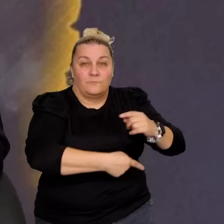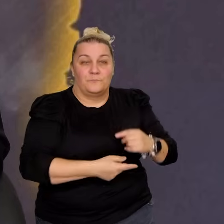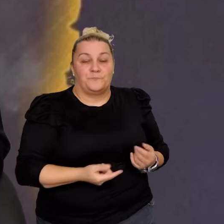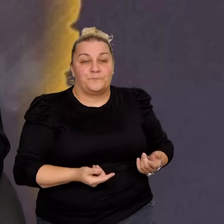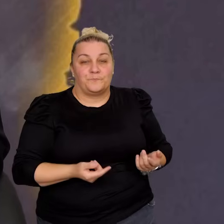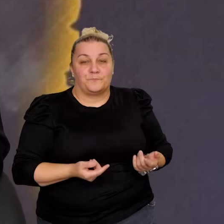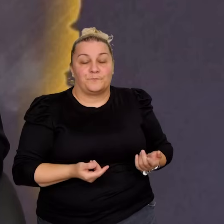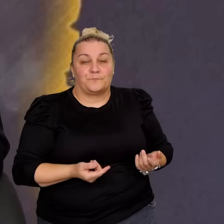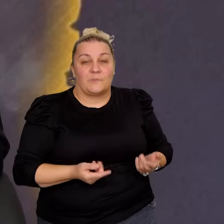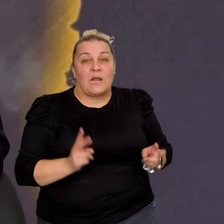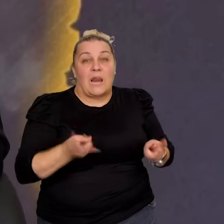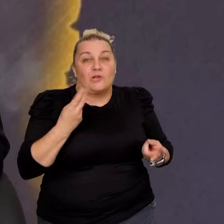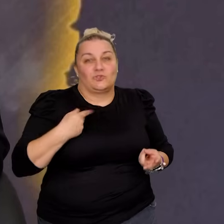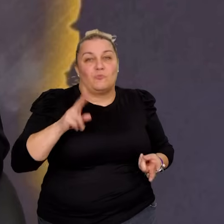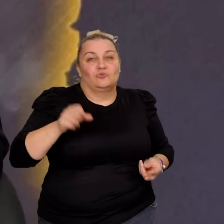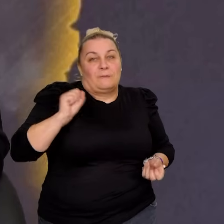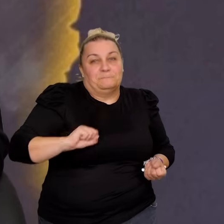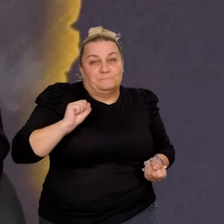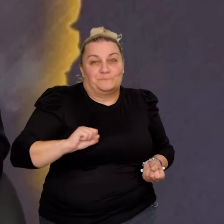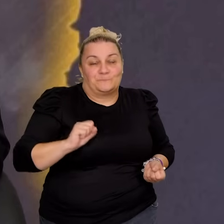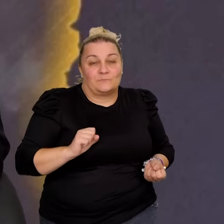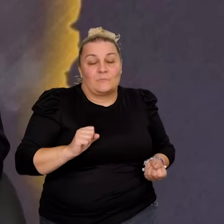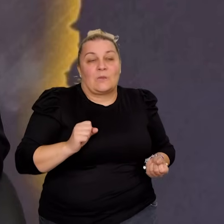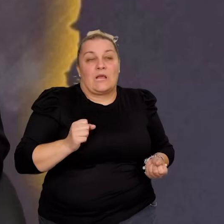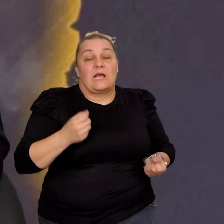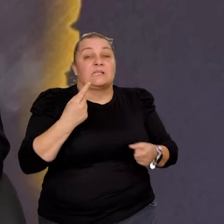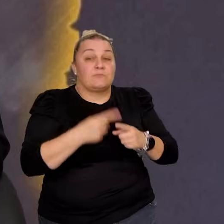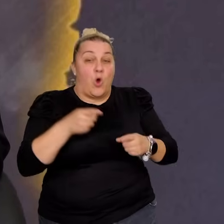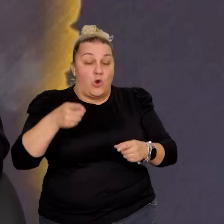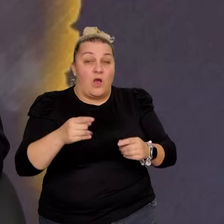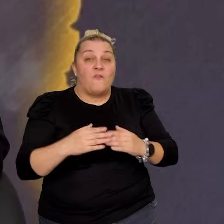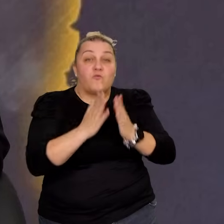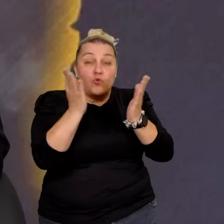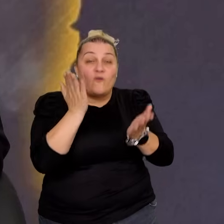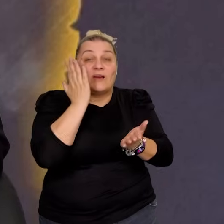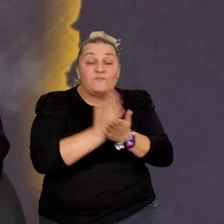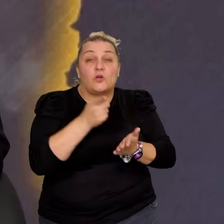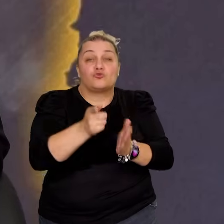sve. S time da su u Vukovar već tada počeli dolaziti